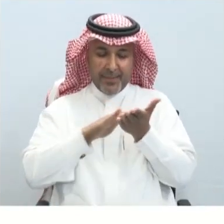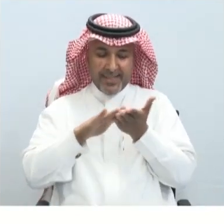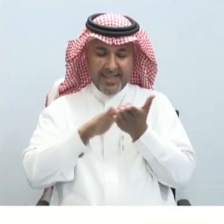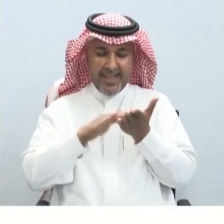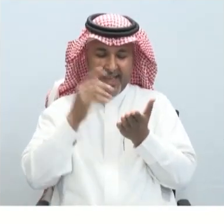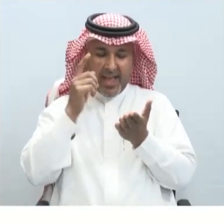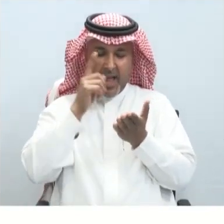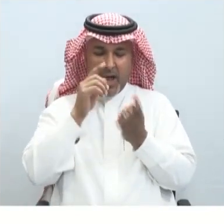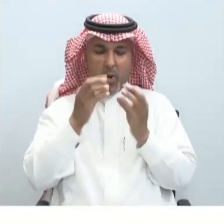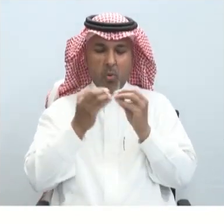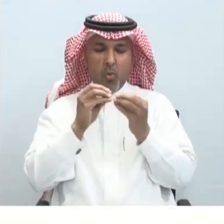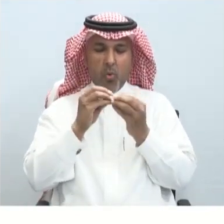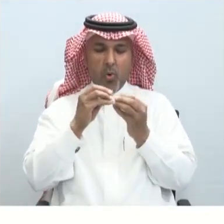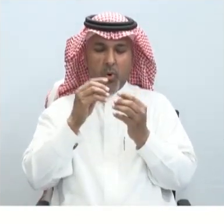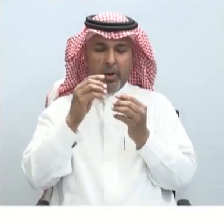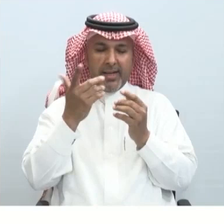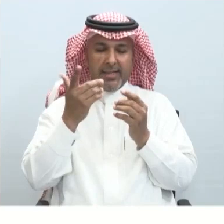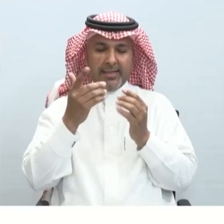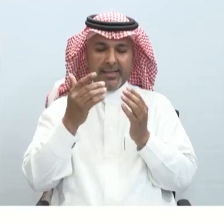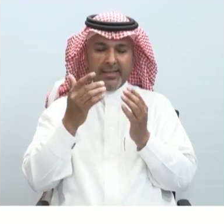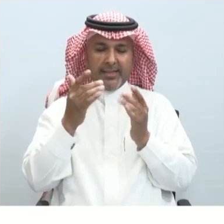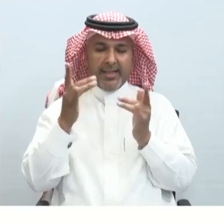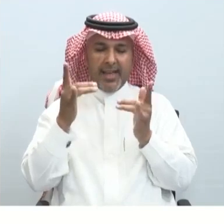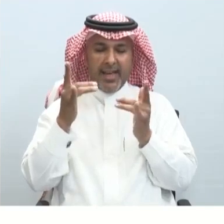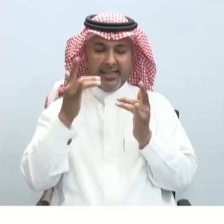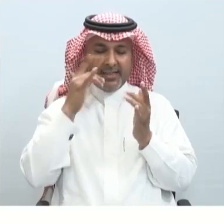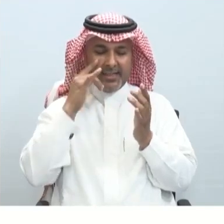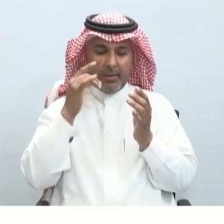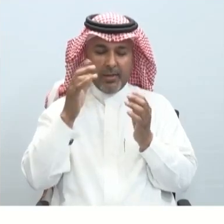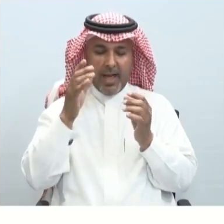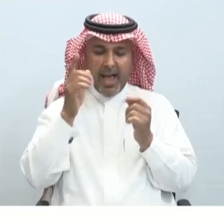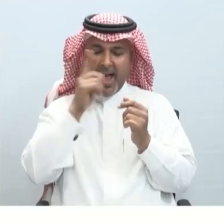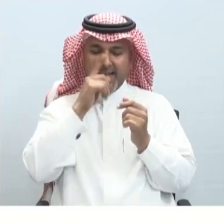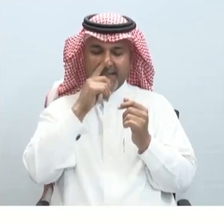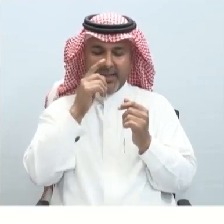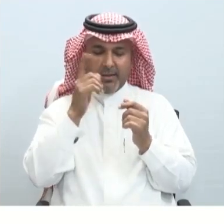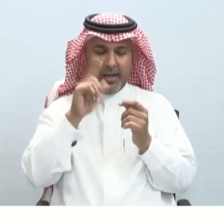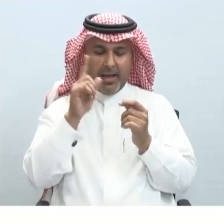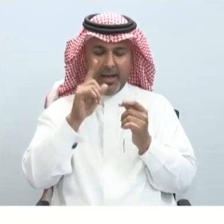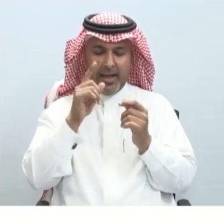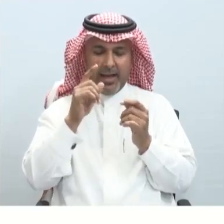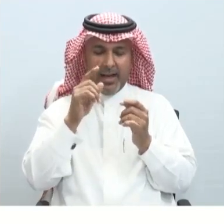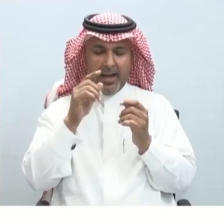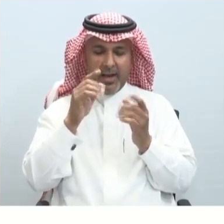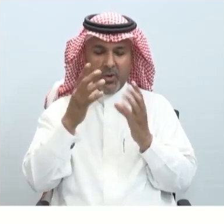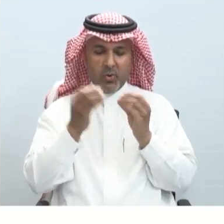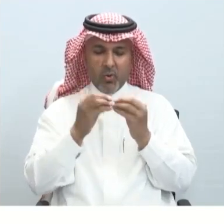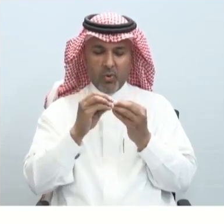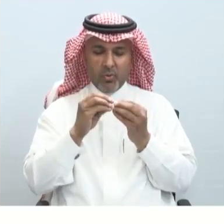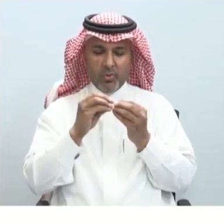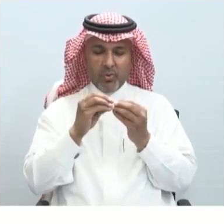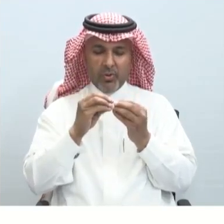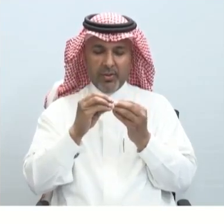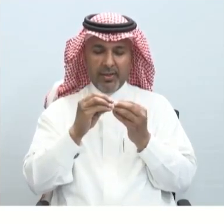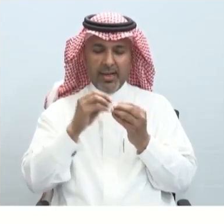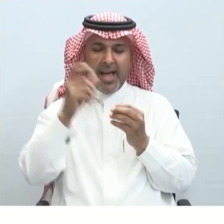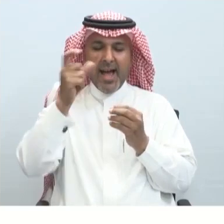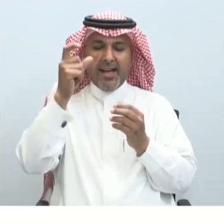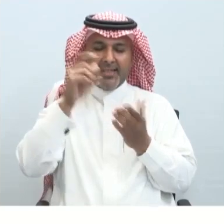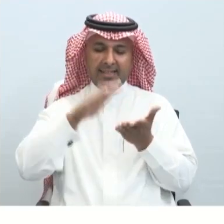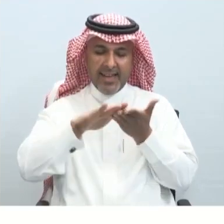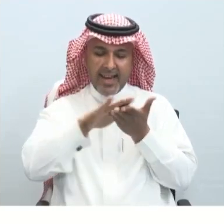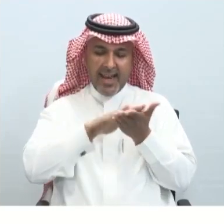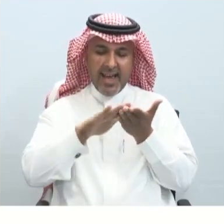الاضلاع هي عباره عن ايش عباره عن اثنين لانه مثلثين ضرب مساحه المثلث الواحد اللي هو نصف